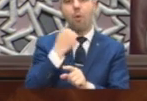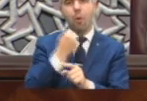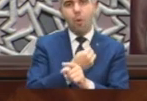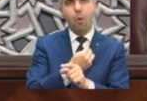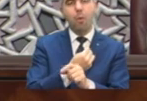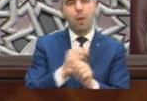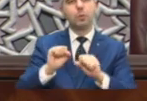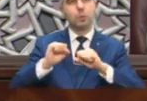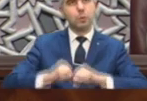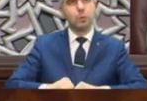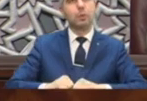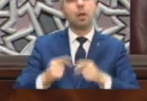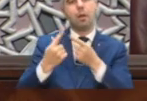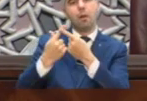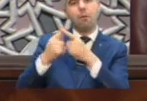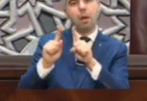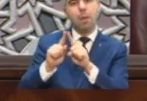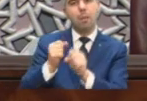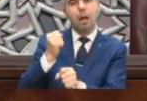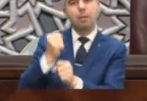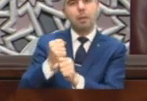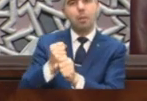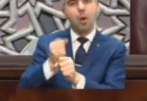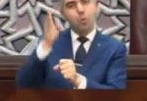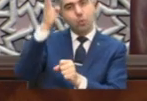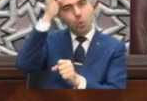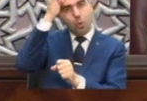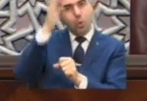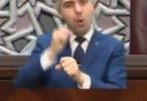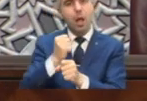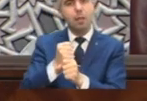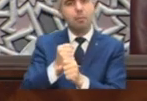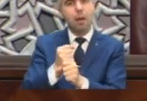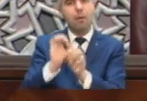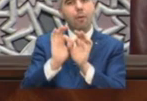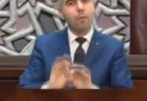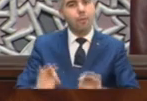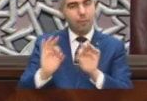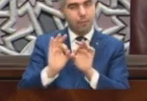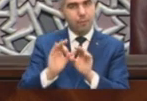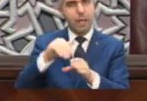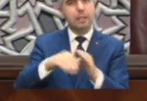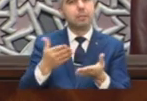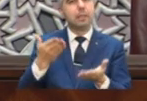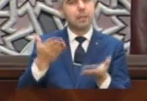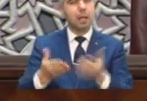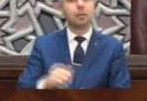بها لمعالجة أزمة تشغيل الدكاترة المعطلين عن الفريق الاستقلالي للوحدة والتعادلية،